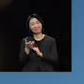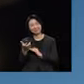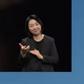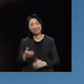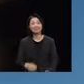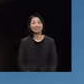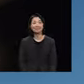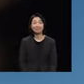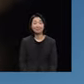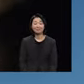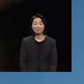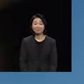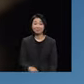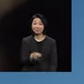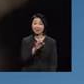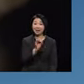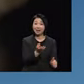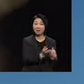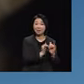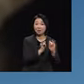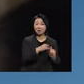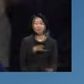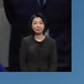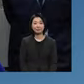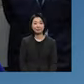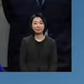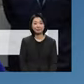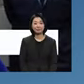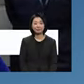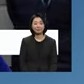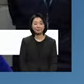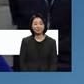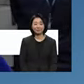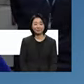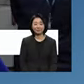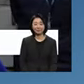격리된 후 새로운 복음 자리로 향하게 됩니다